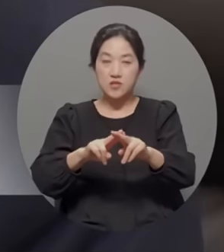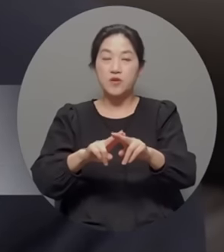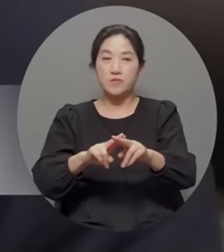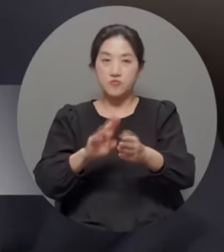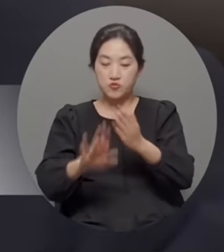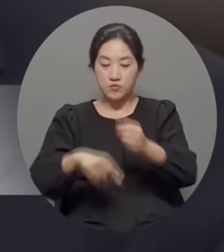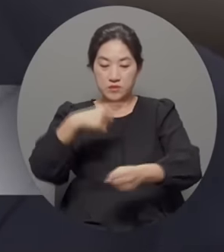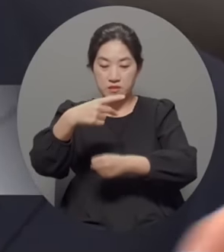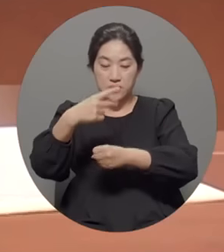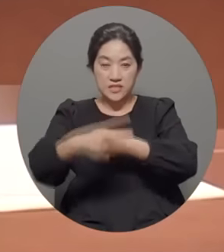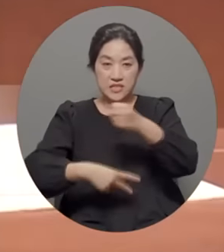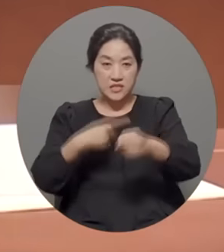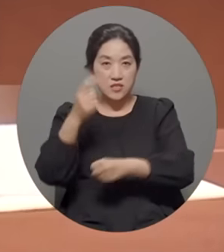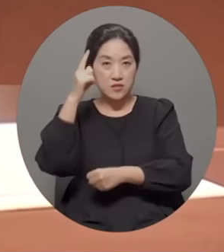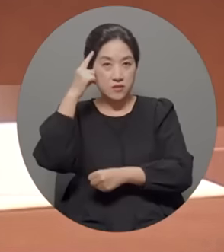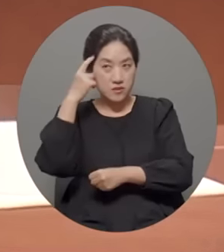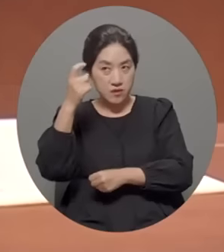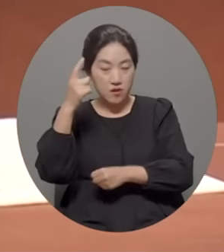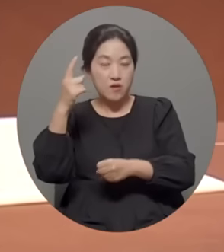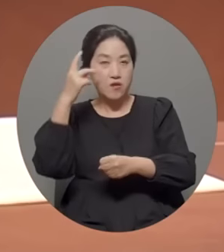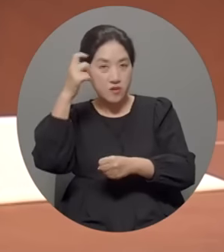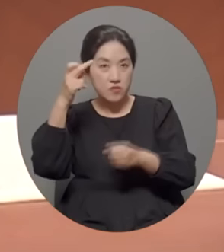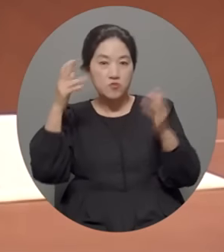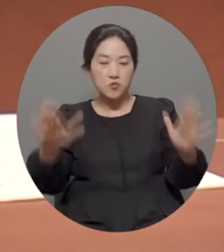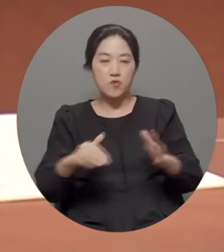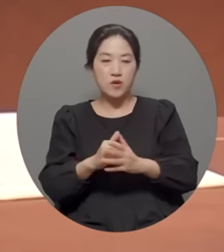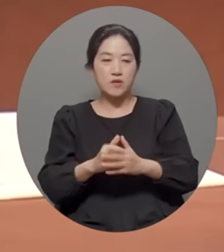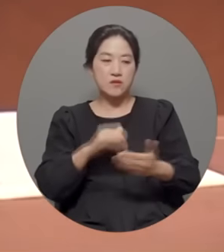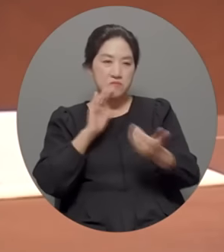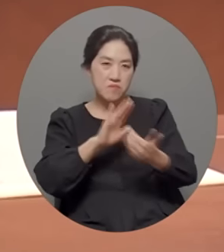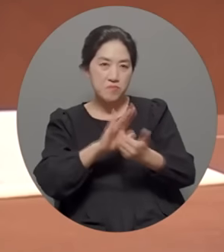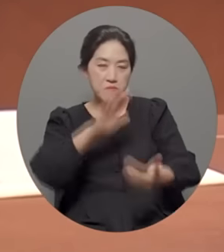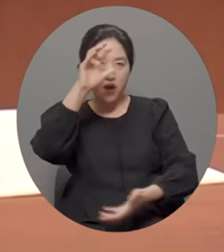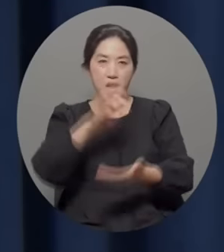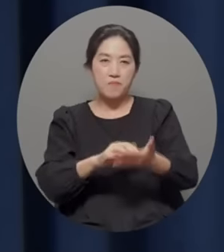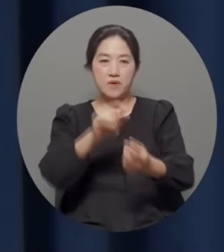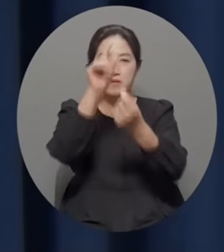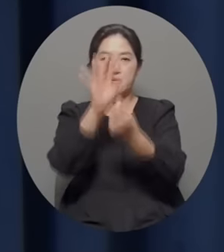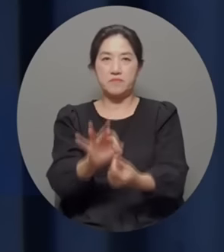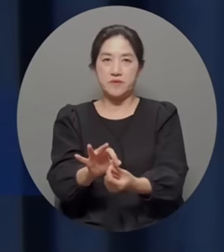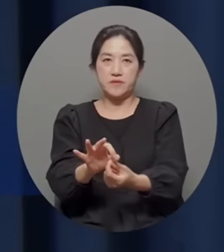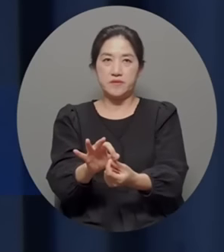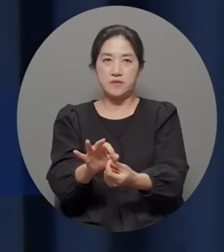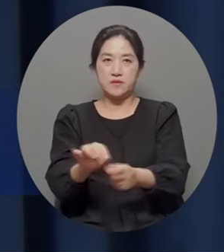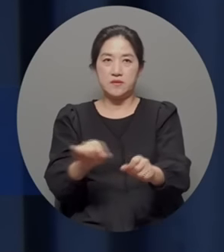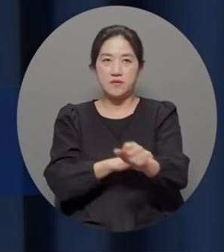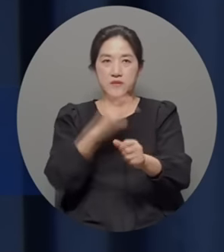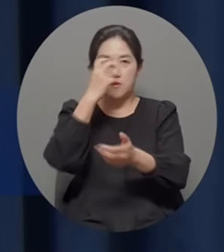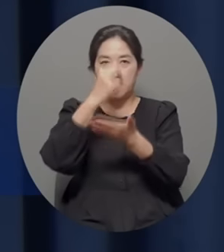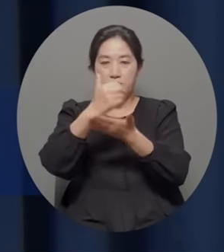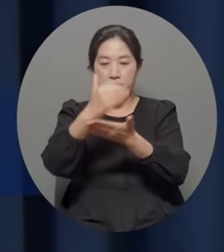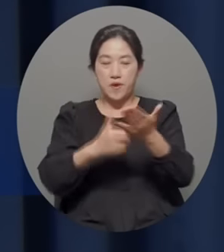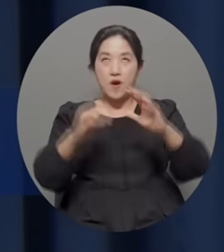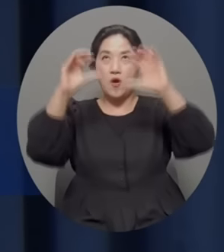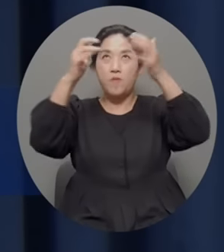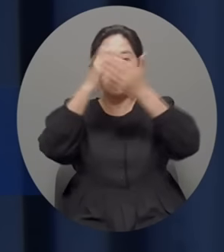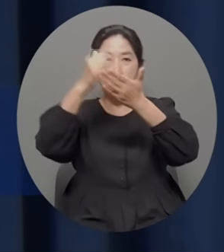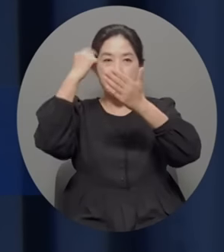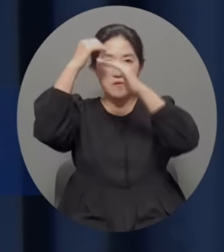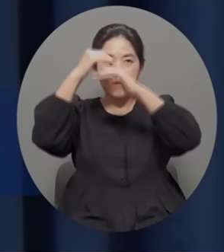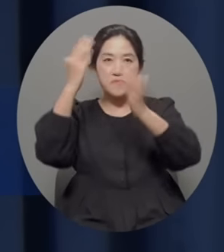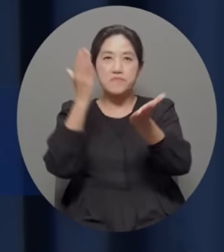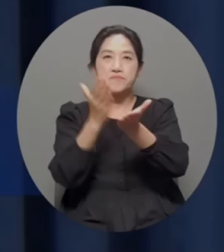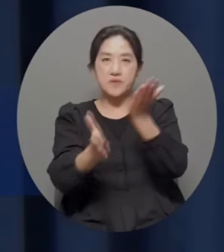동안 국회로 돌려보낸 법안은 이번이 10번째입니다. 특검 법안은 헌법 정신에